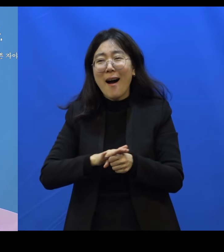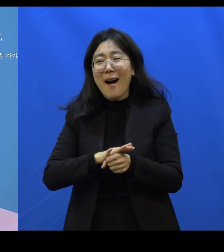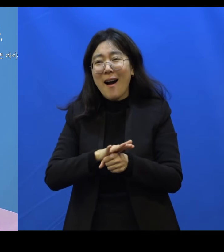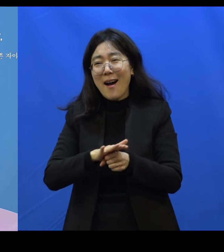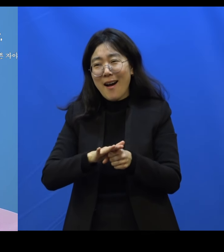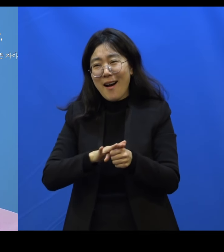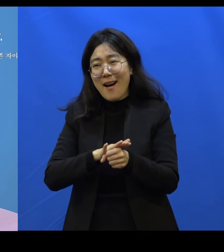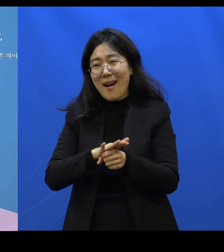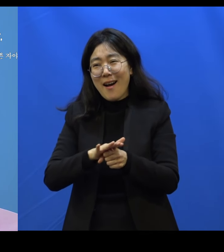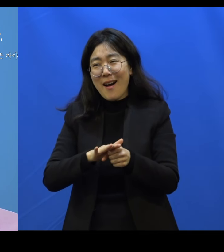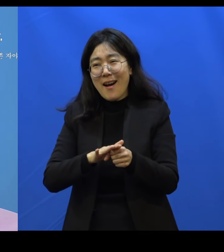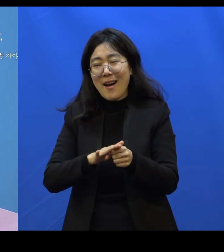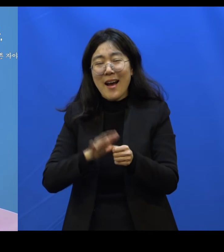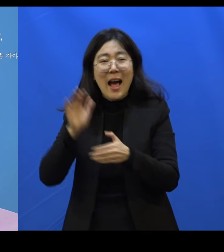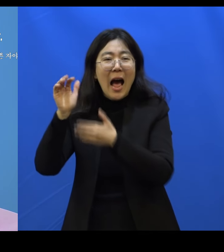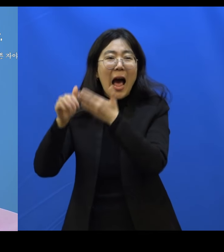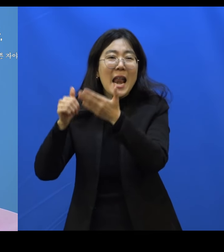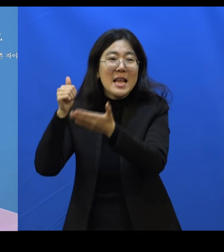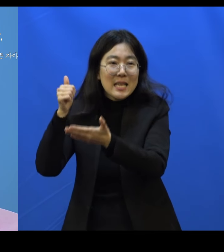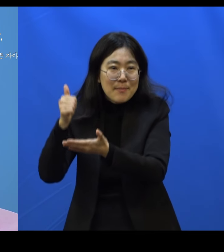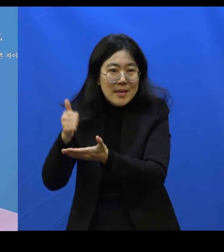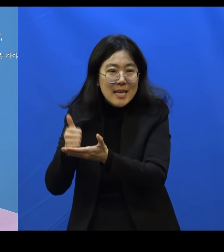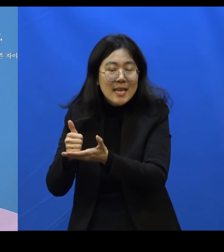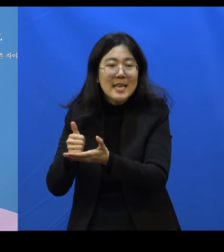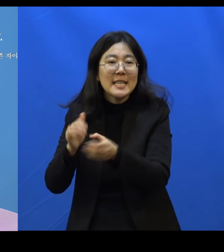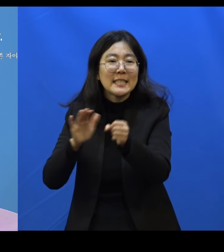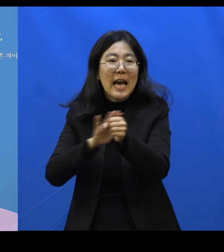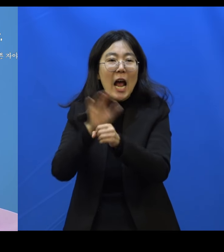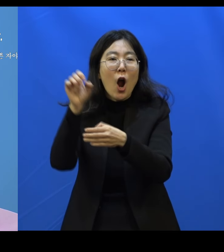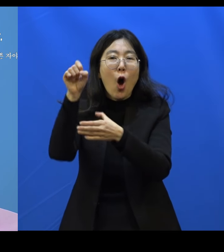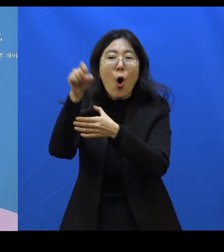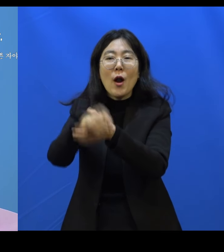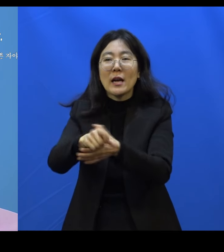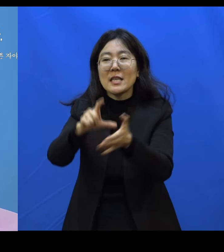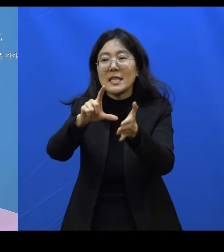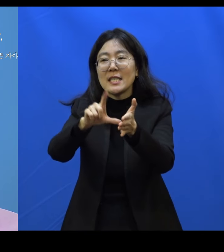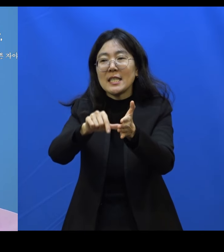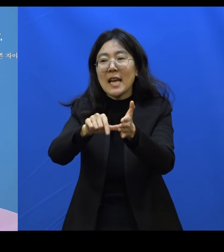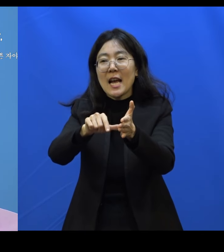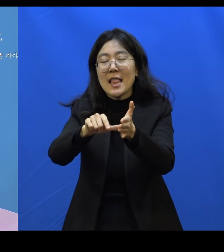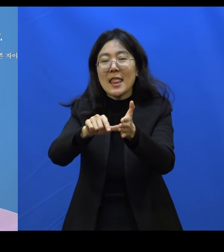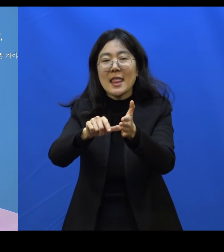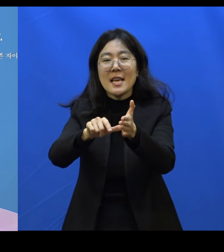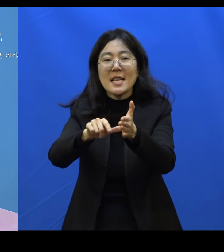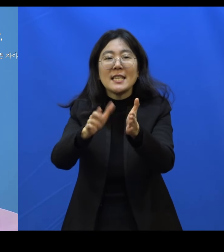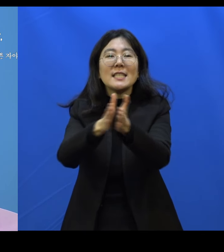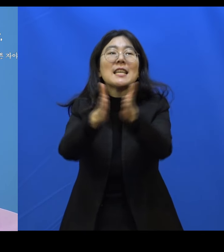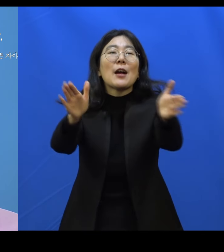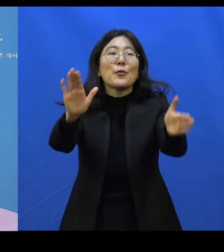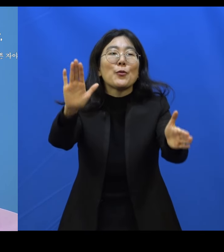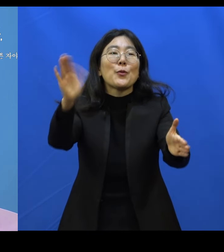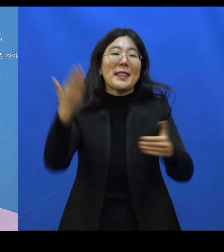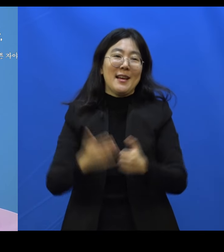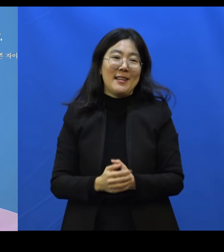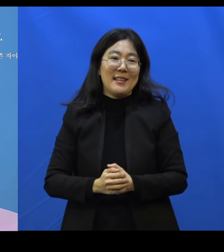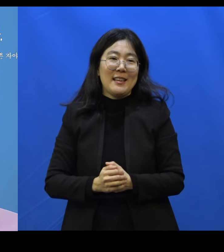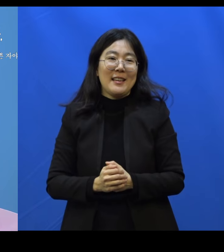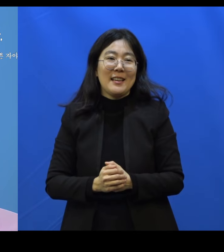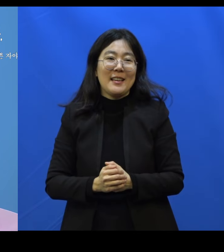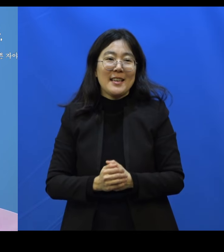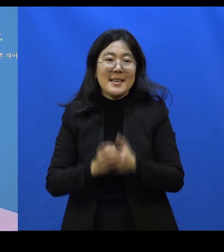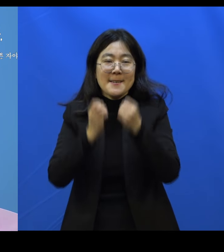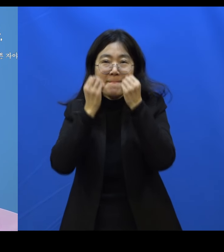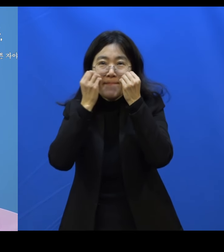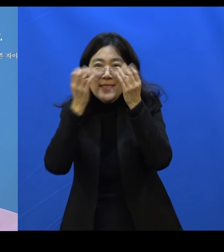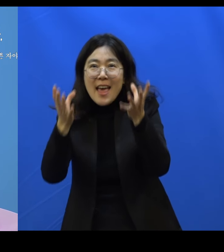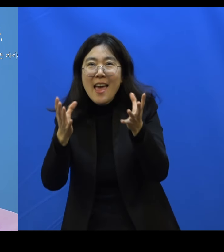허락하시는 계절이 왔다는 거예요. 생동감이 넘치고, 그리고 이 봄은 시작의 계절이에요. 그리고 새로운 일에